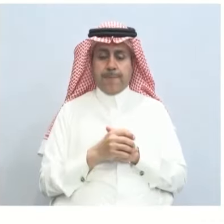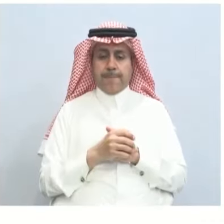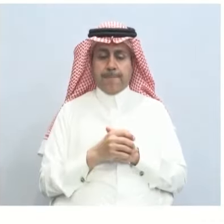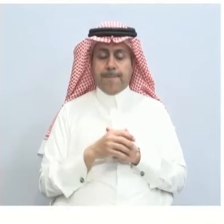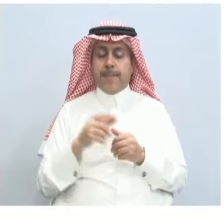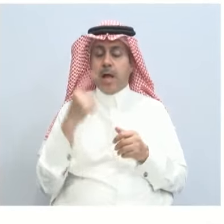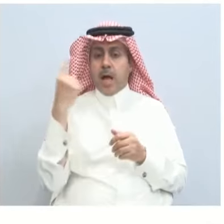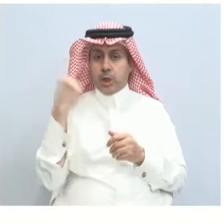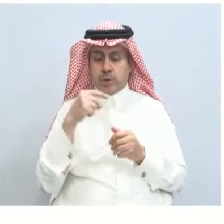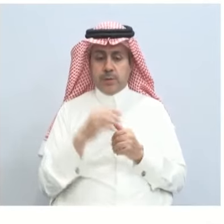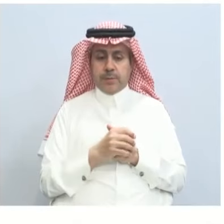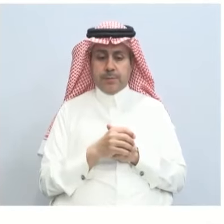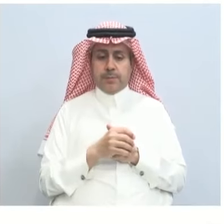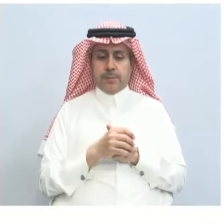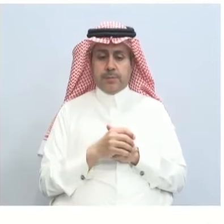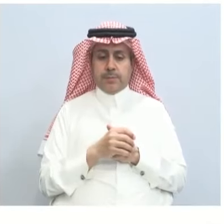5 بتعطيني